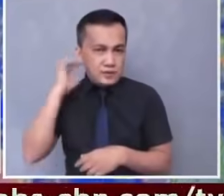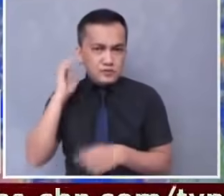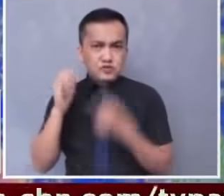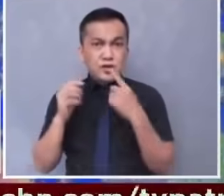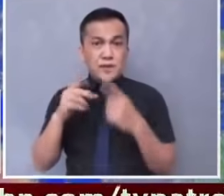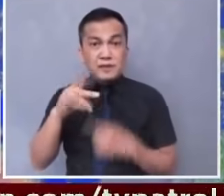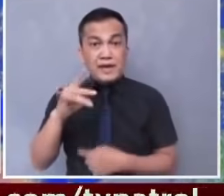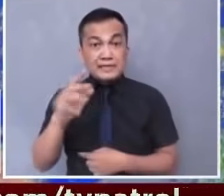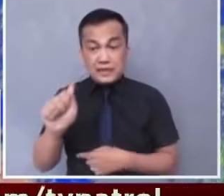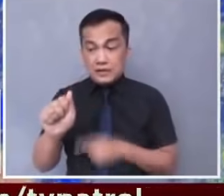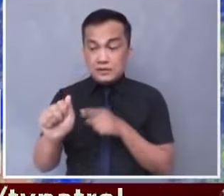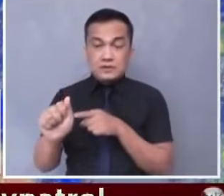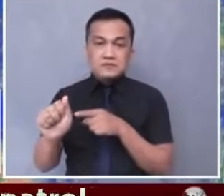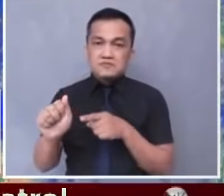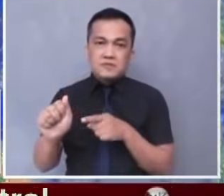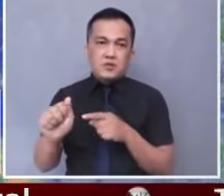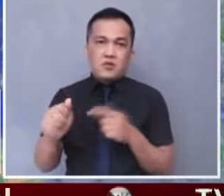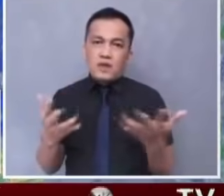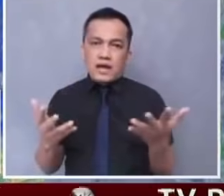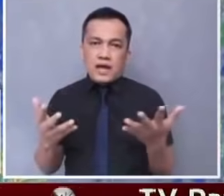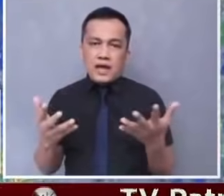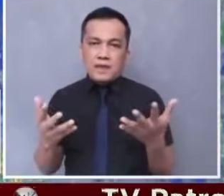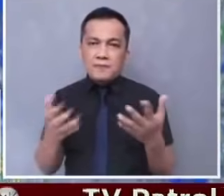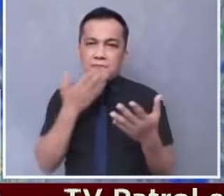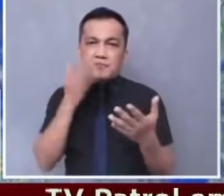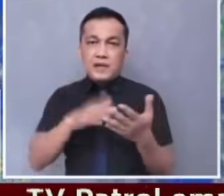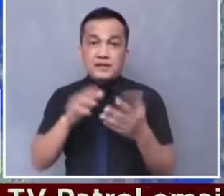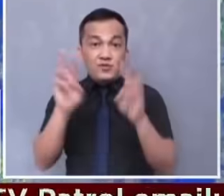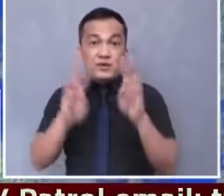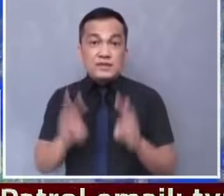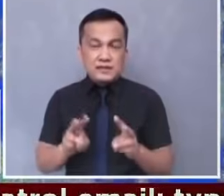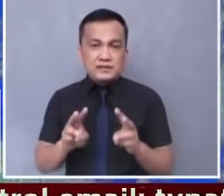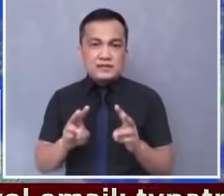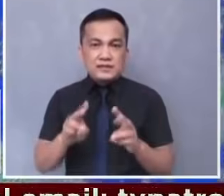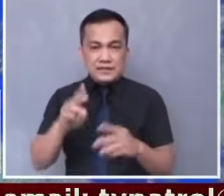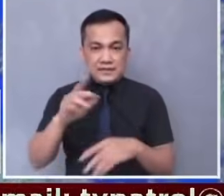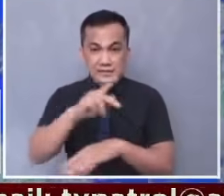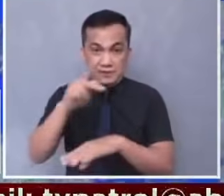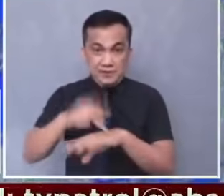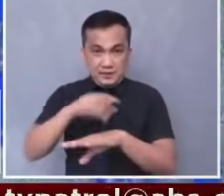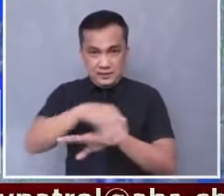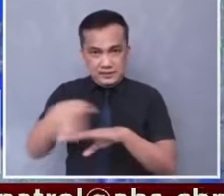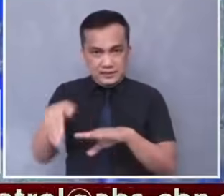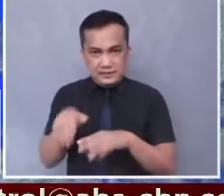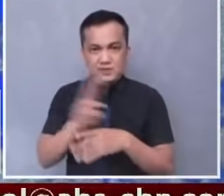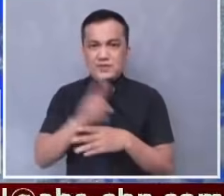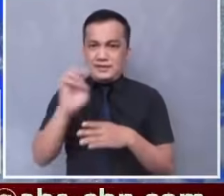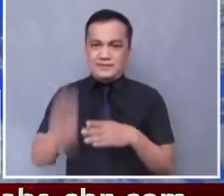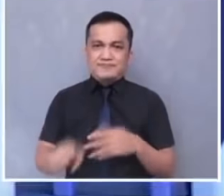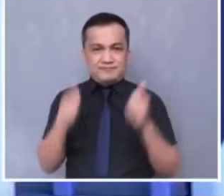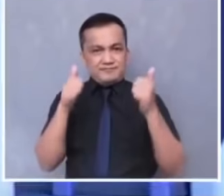PAGASA, walang mabubuong sama ng panahon sa PAR hanggang sa weekend.